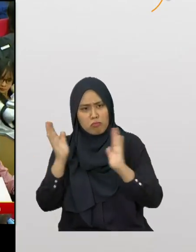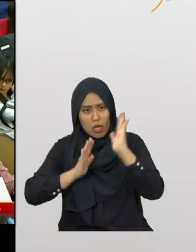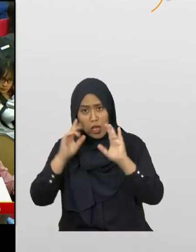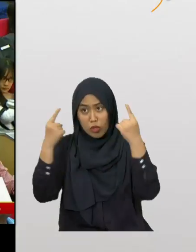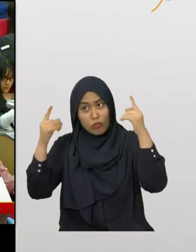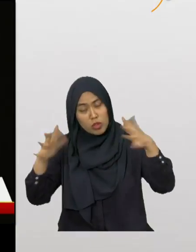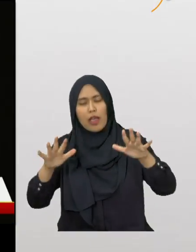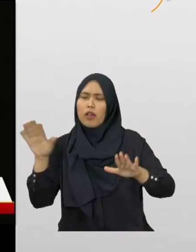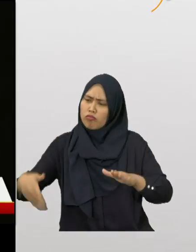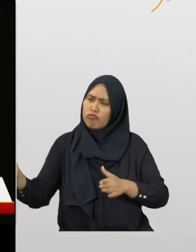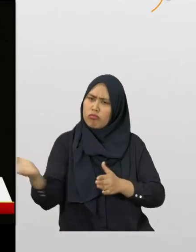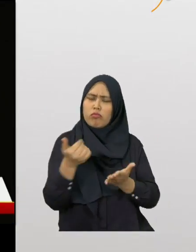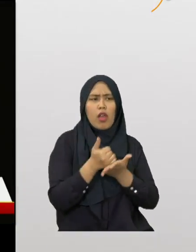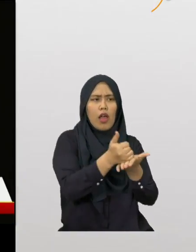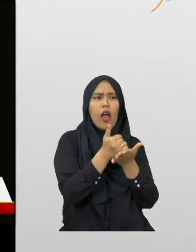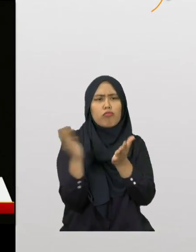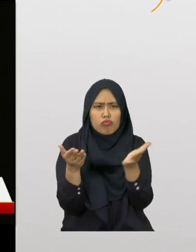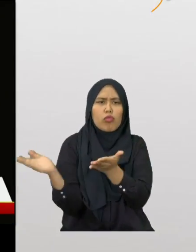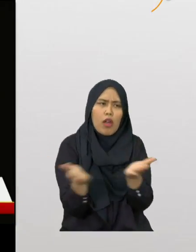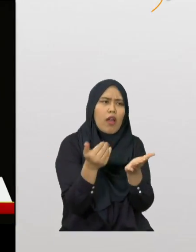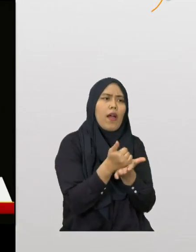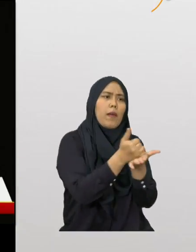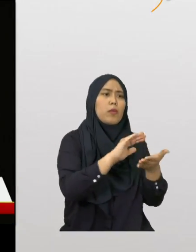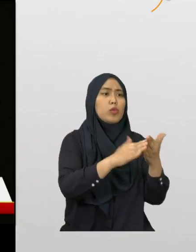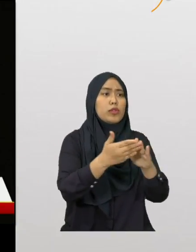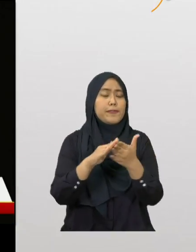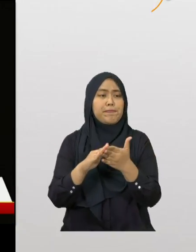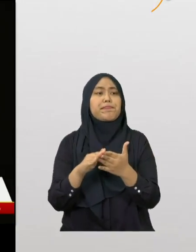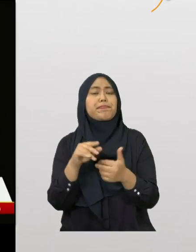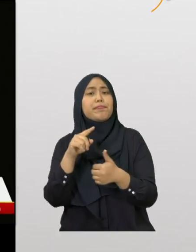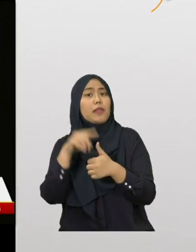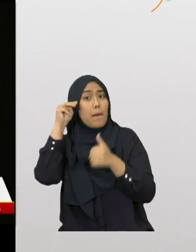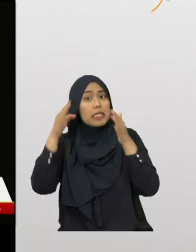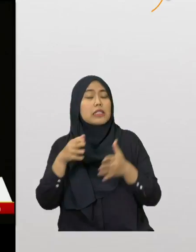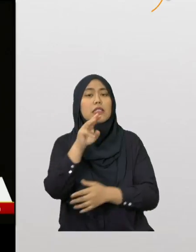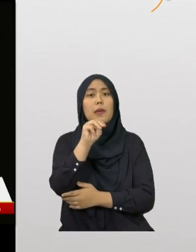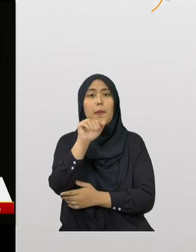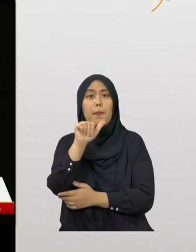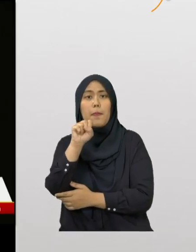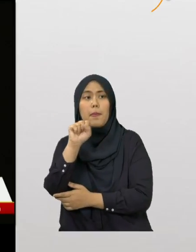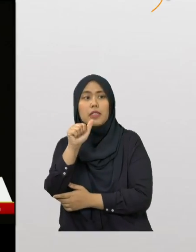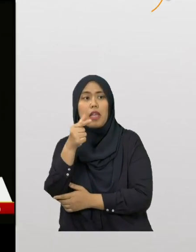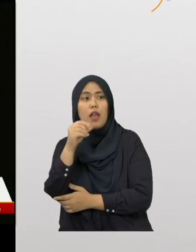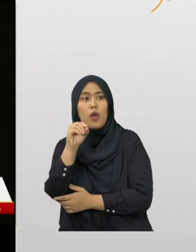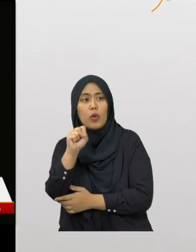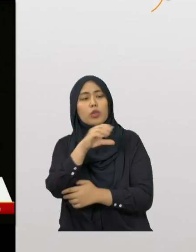Masagos dan para AP Melayu PAP telah melakar suatu plan bertindak untuk